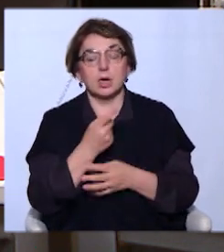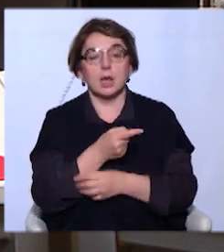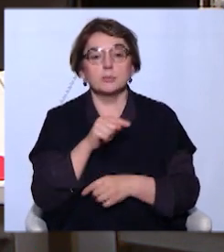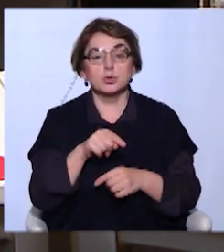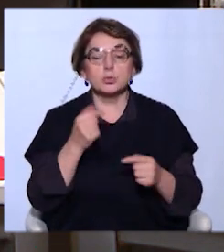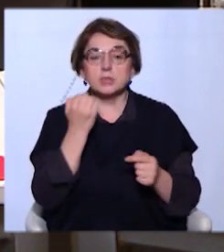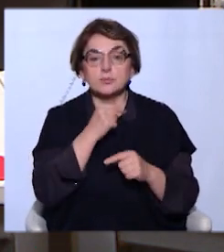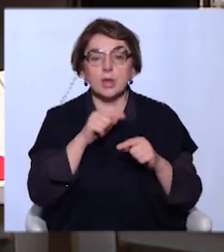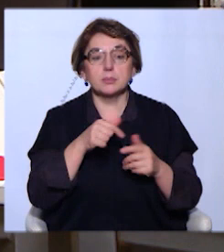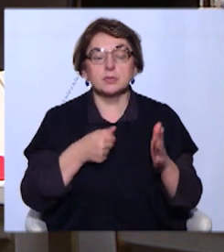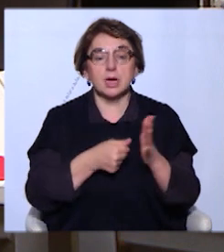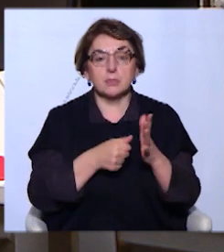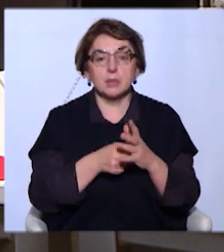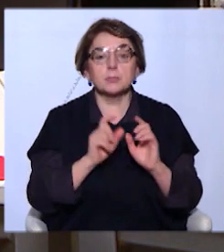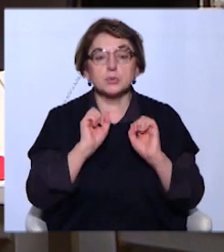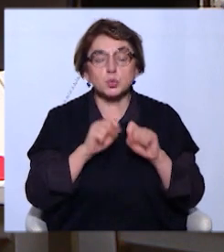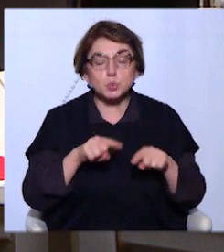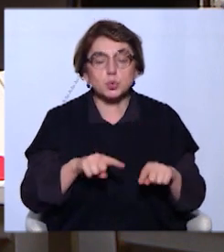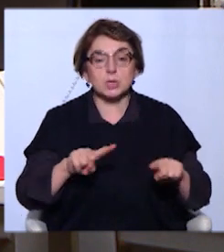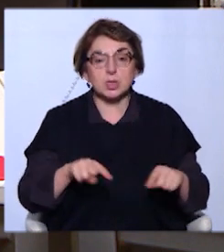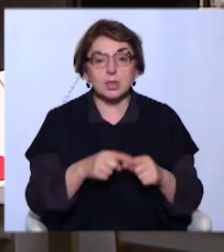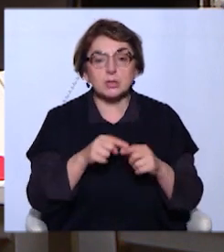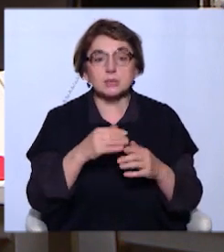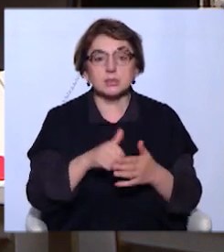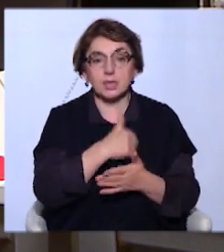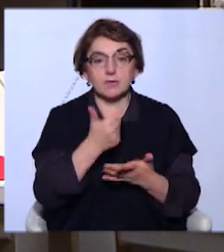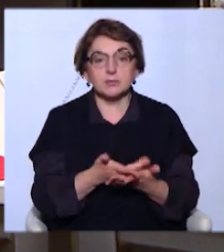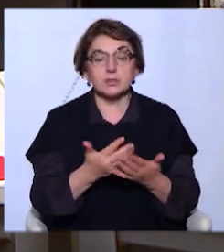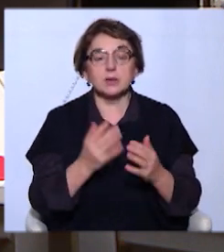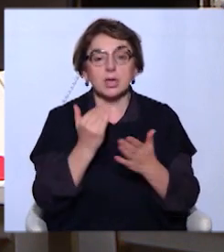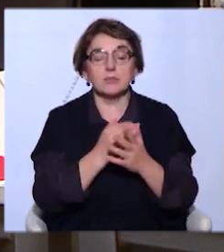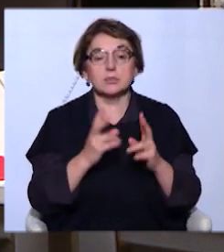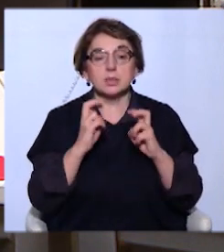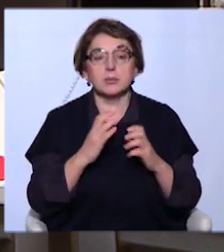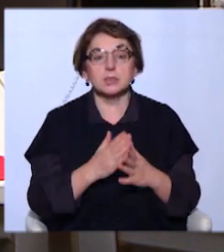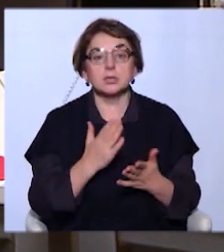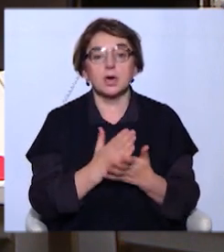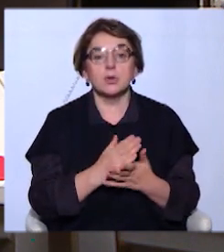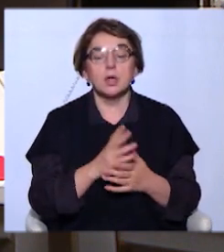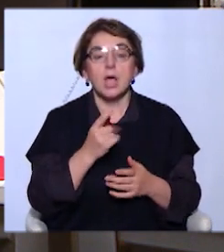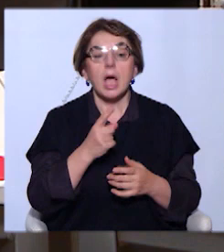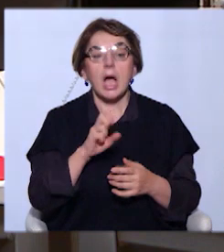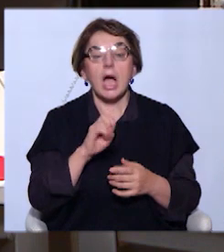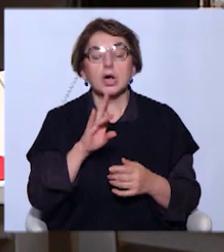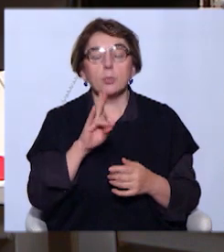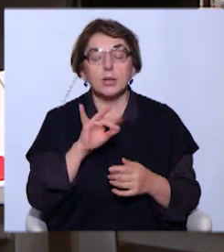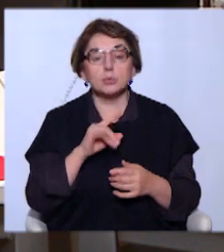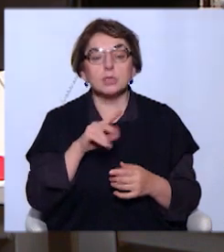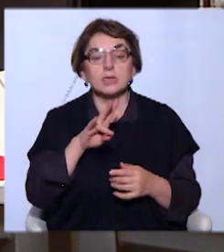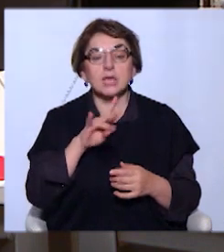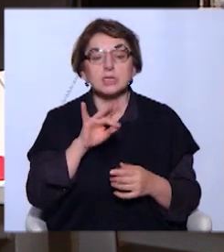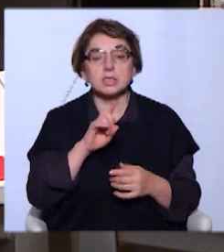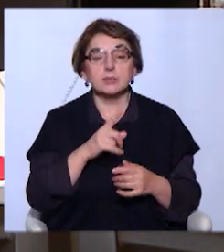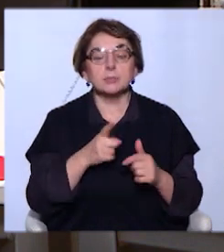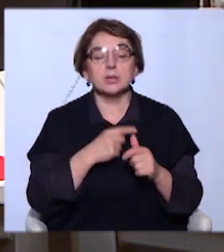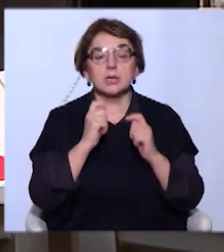ასე შემდეგ. Სწორედ ამ ნივთიერებებმა და ამ საშუალებებმა დაუდეს საფუძველი დღევანდელ ჩვენი გაკვეთილის თემატიკას, რაც არის არომატული